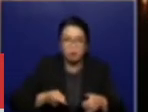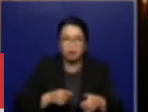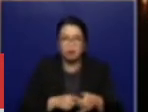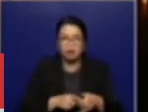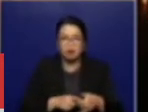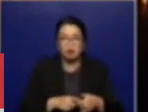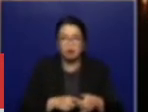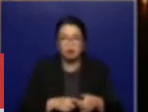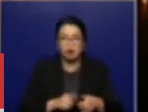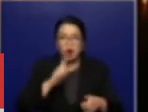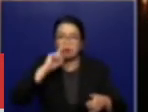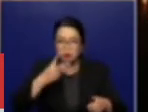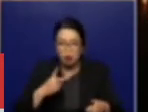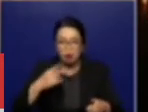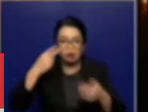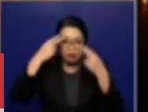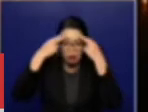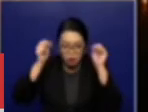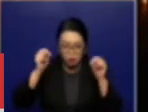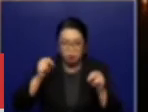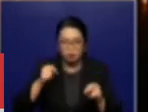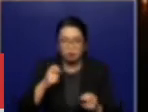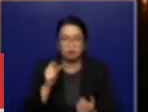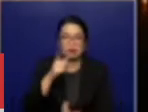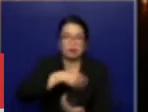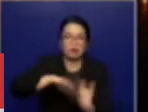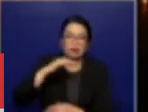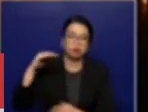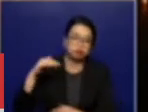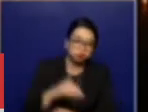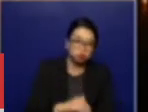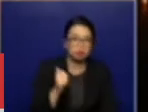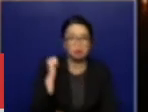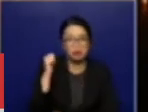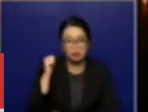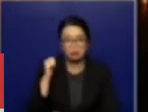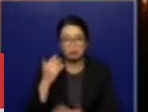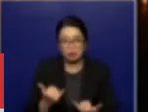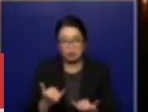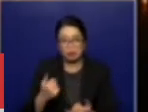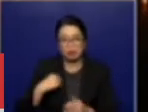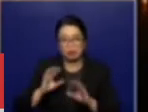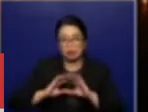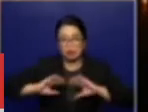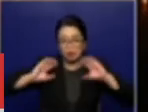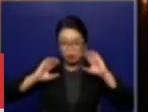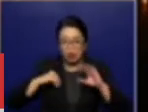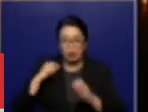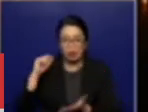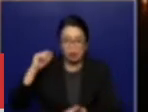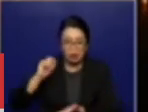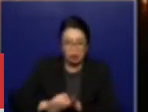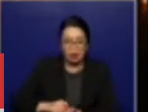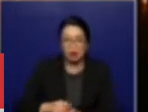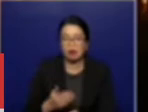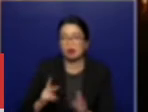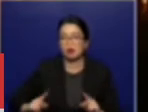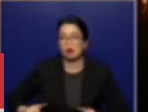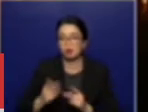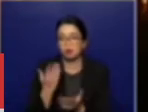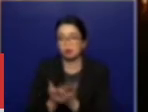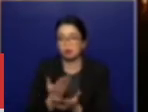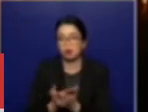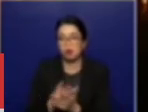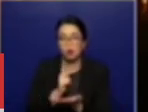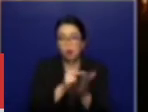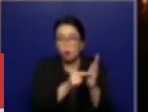เหมือนเดิมนะครับเมื่อไม่กี่วันมานี้คณะรัฐมนตรีเพิ่งจะอนุมัติให้กระทรวงการคลังนั้นกู้เงินนะครับอีก 200,000 ล้านบา